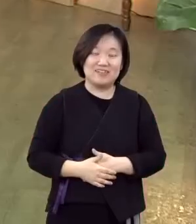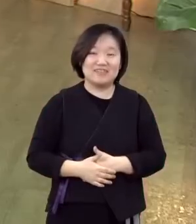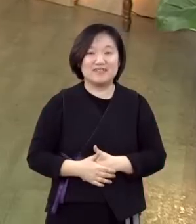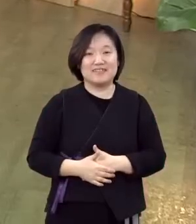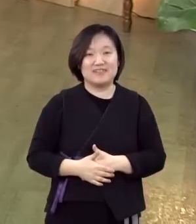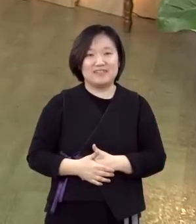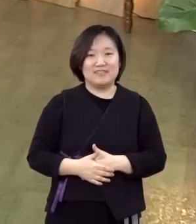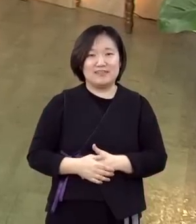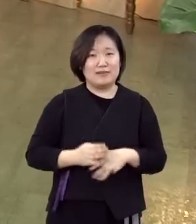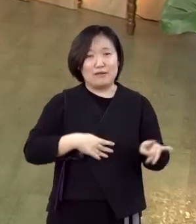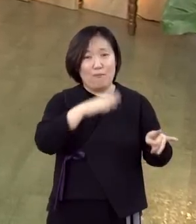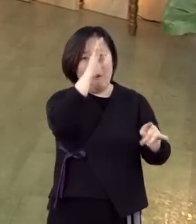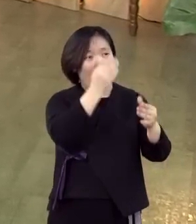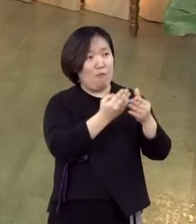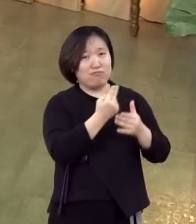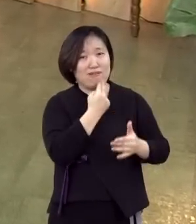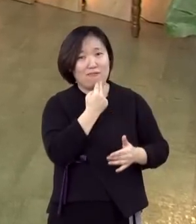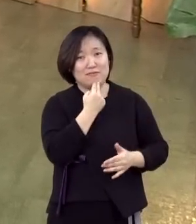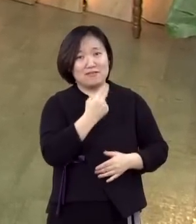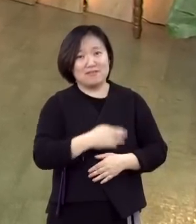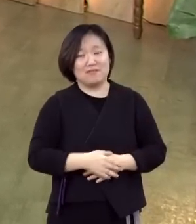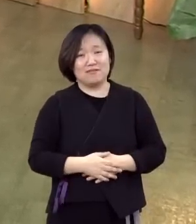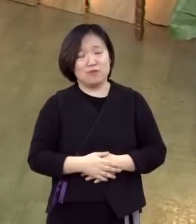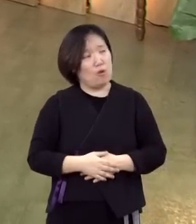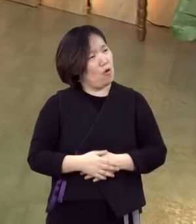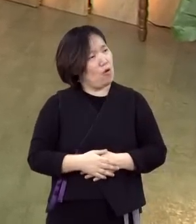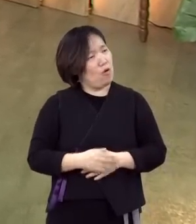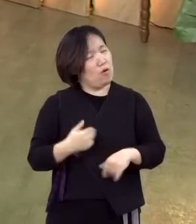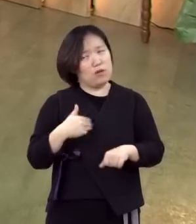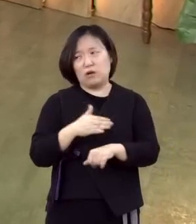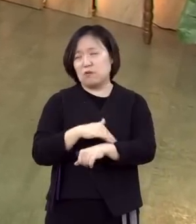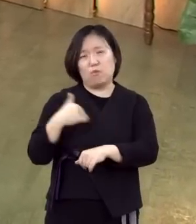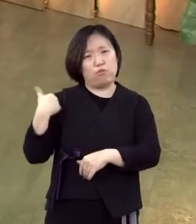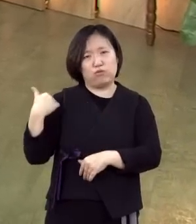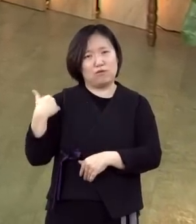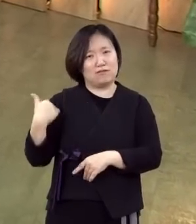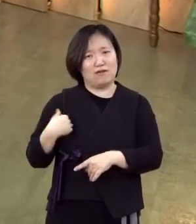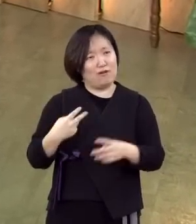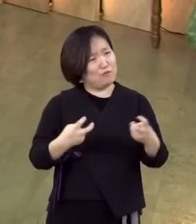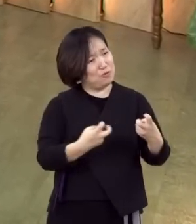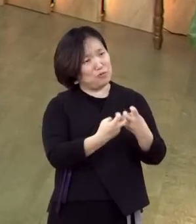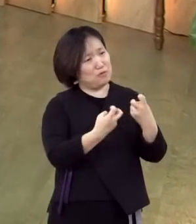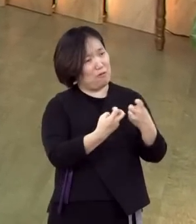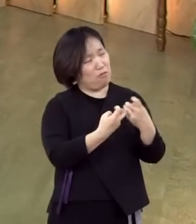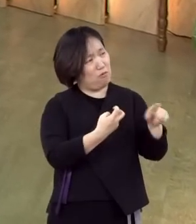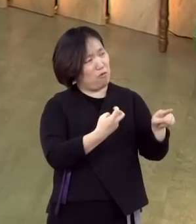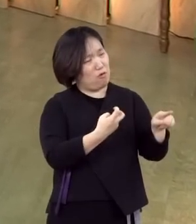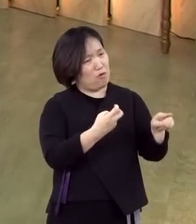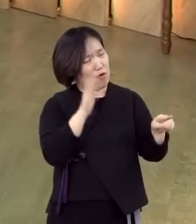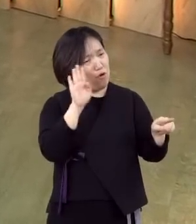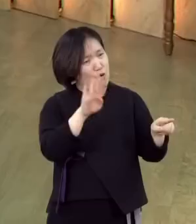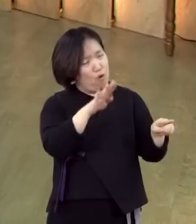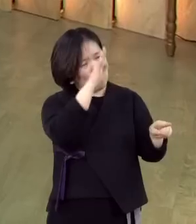는"존자님 ,후유증은없으십니까?"라고물었다.그러자 당신은"다른사람들은그런걸가지고있을지모르지만 ,저는그런게전혀없어요."라고말씀하셨죠. 당신